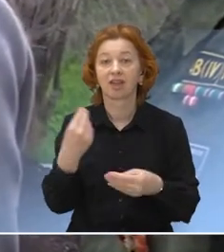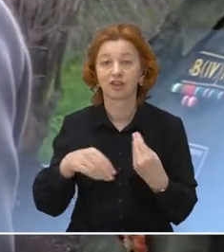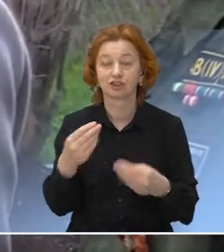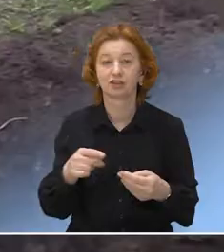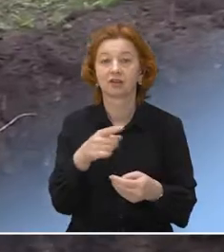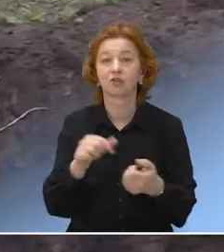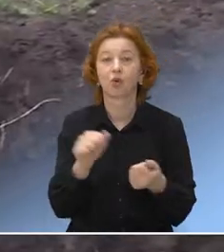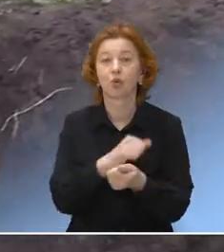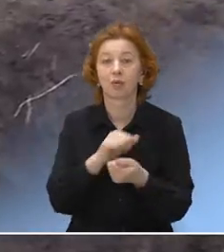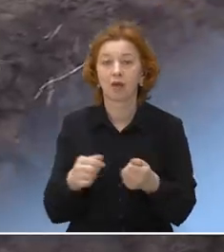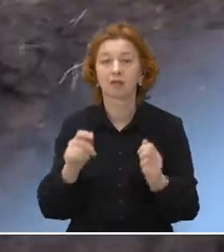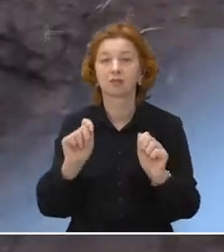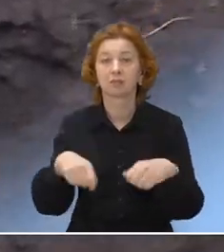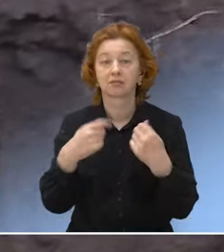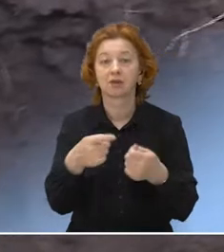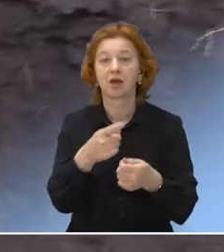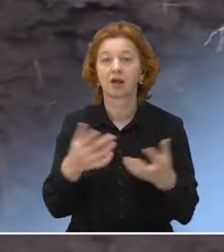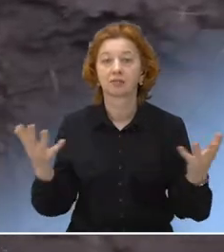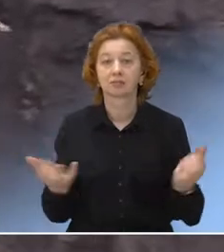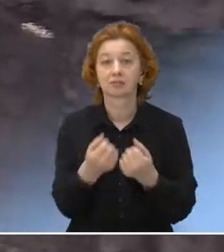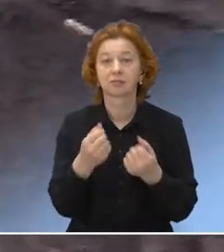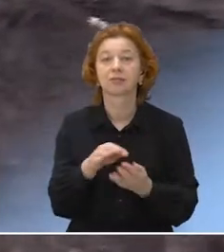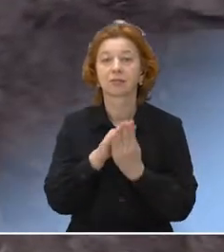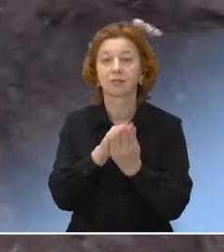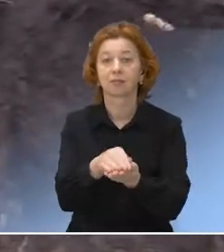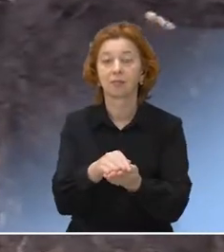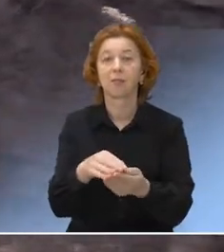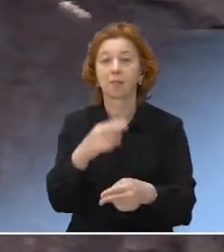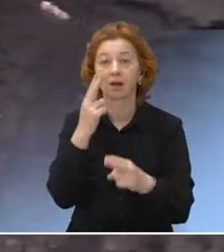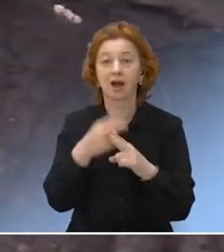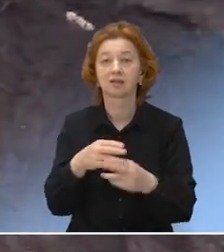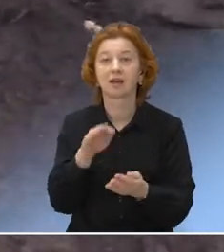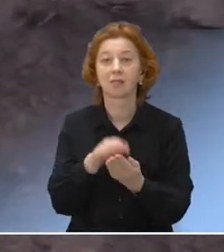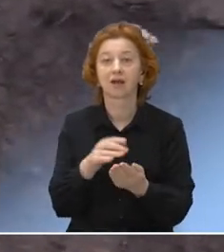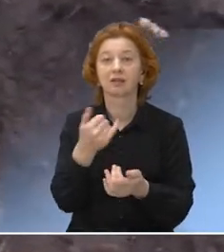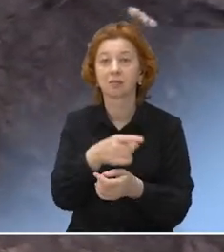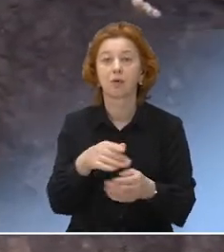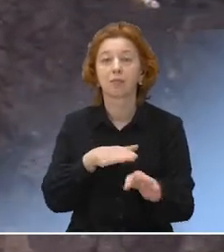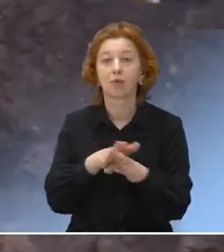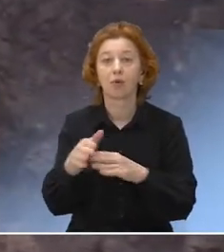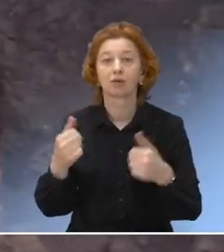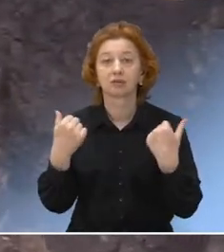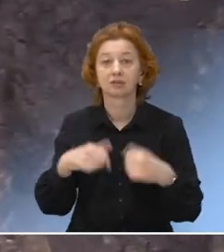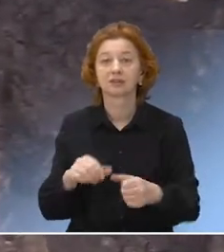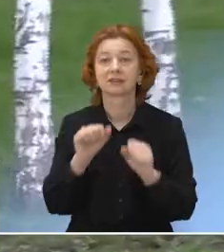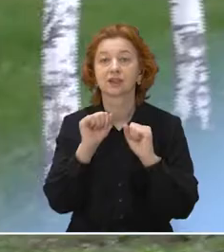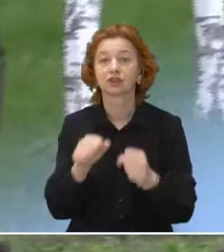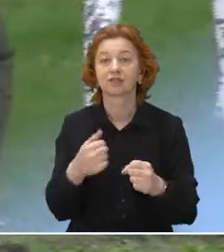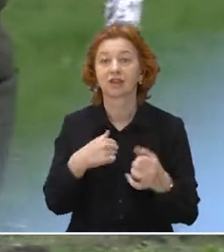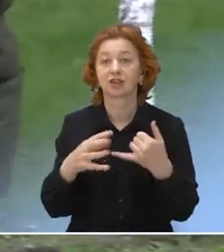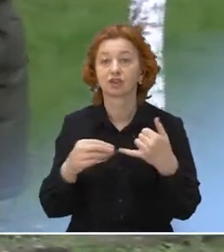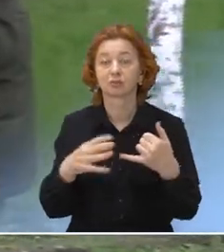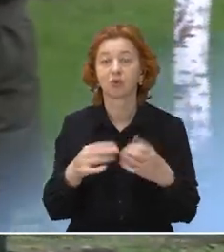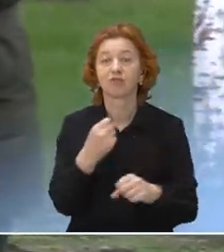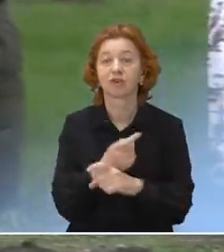деда. Современные воины российской армии переносят останки в братскую могилу. Теперь здесь получат покой воины, защищавшие нашу